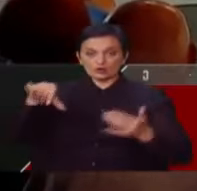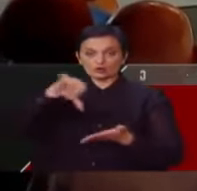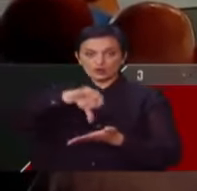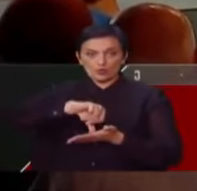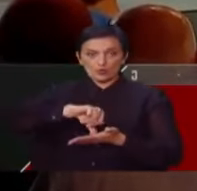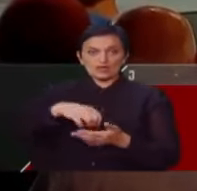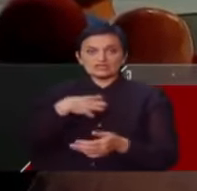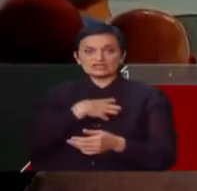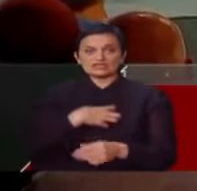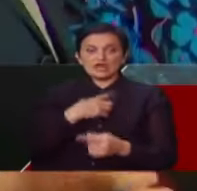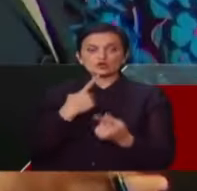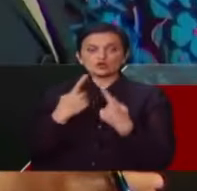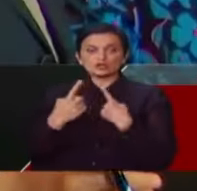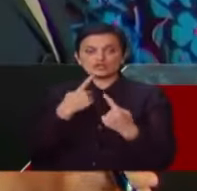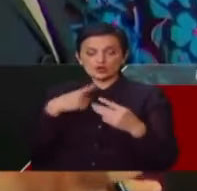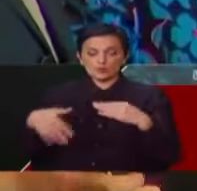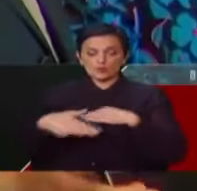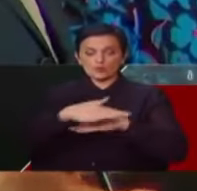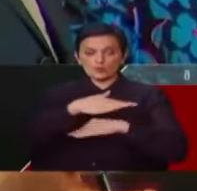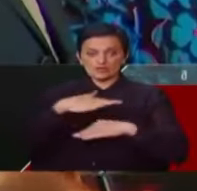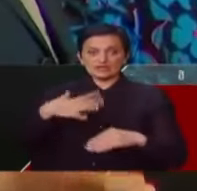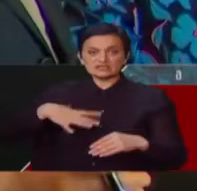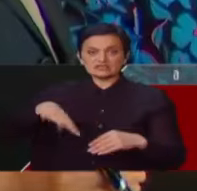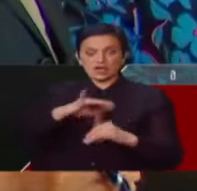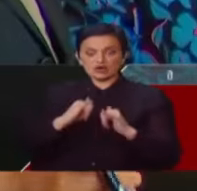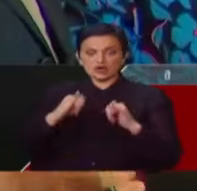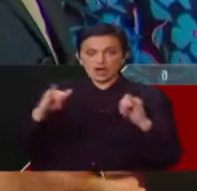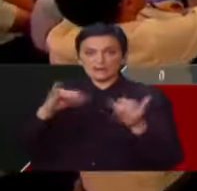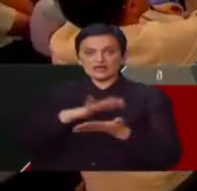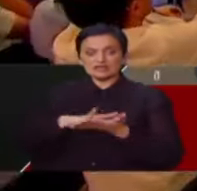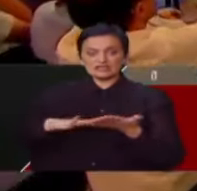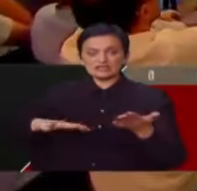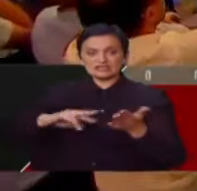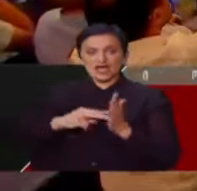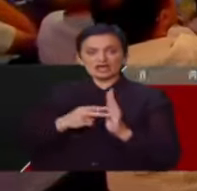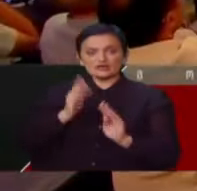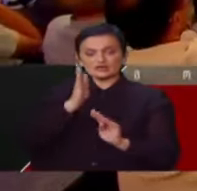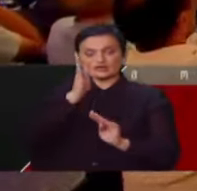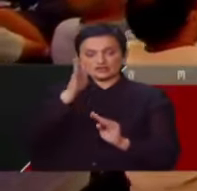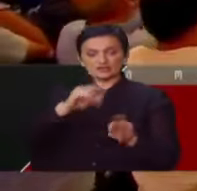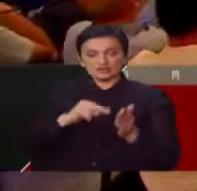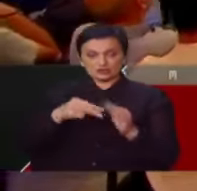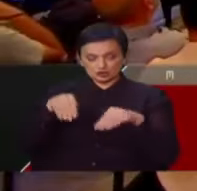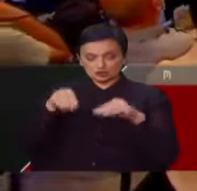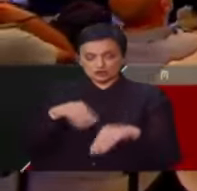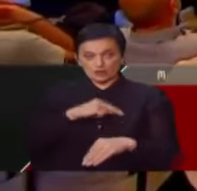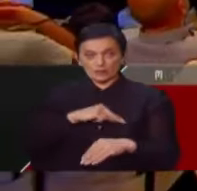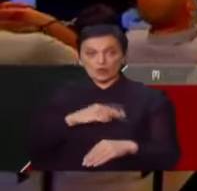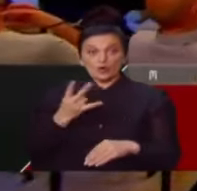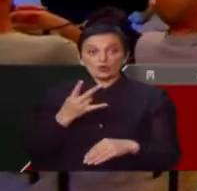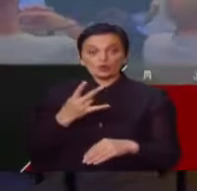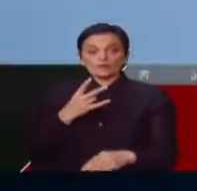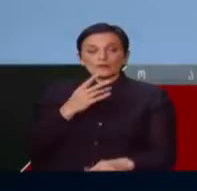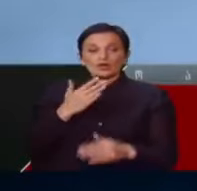შეიქმნას სტრატეგიული დიალოგის პლატფორმა საქართველოს განვითარების გრძელვადიანი გეგმის შესამუშავებლად. ეს სტრატეგია კი უნდა